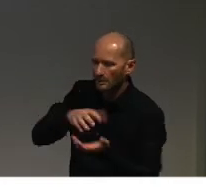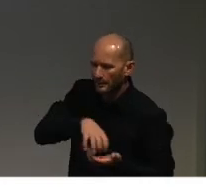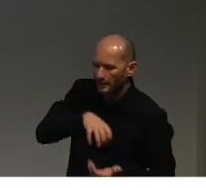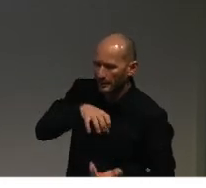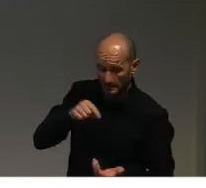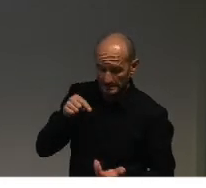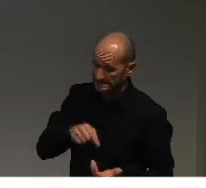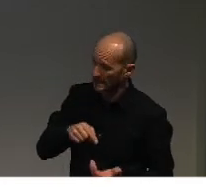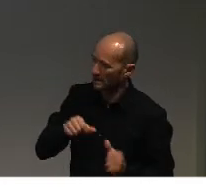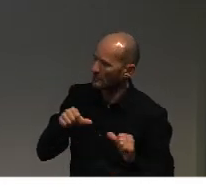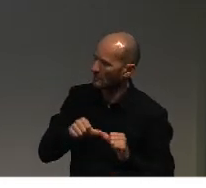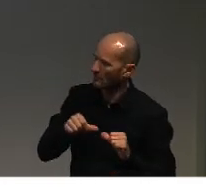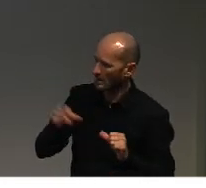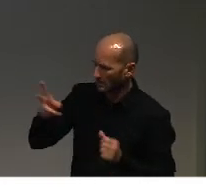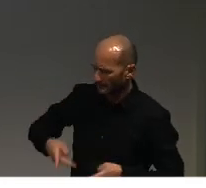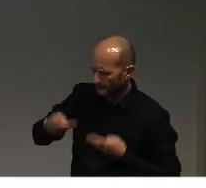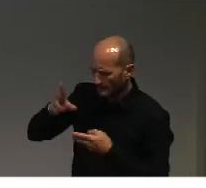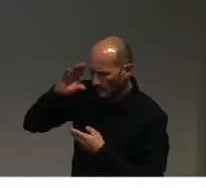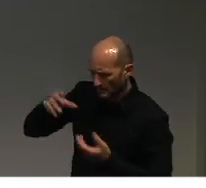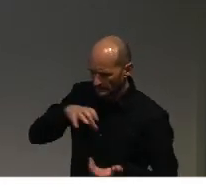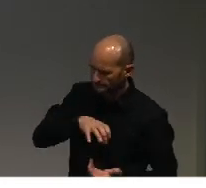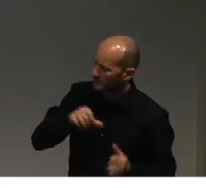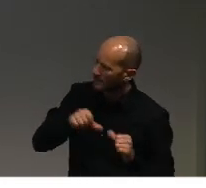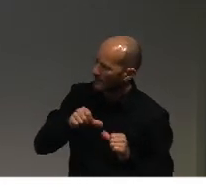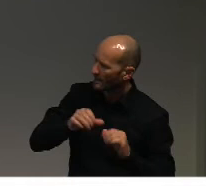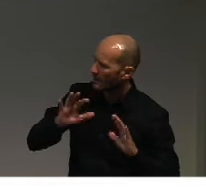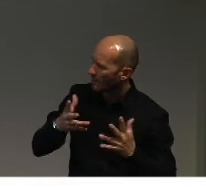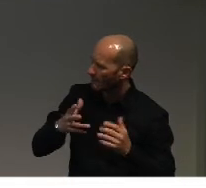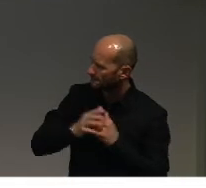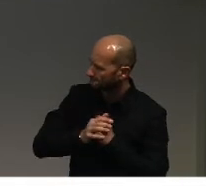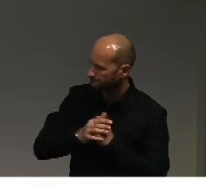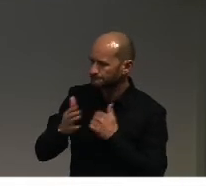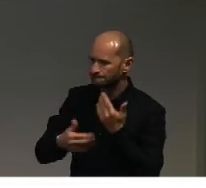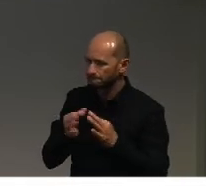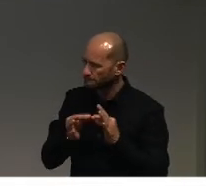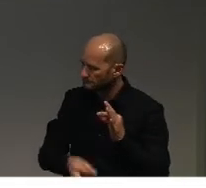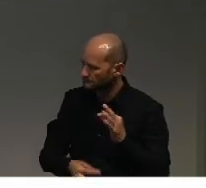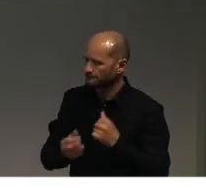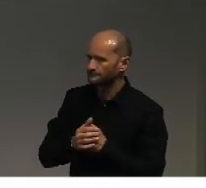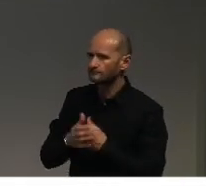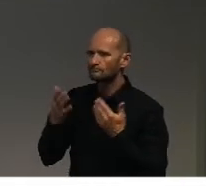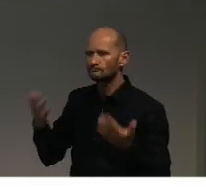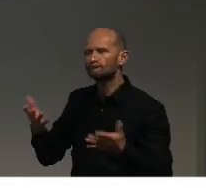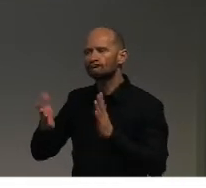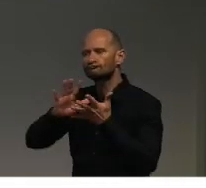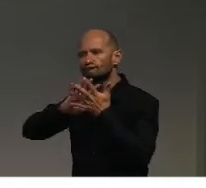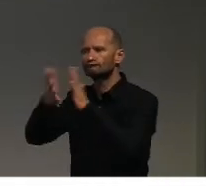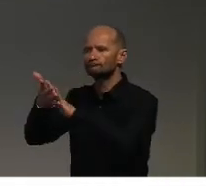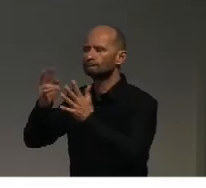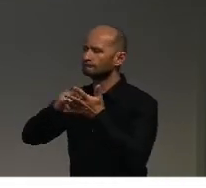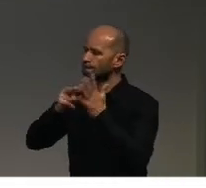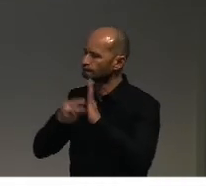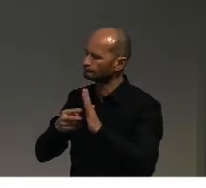mesure de la vie professionnelle des salariés. Donc il y a aussi aujourd'hui, avec l'évolution des technologies, tout un tas